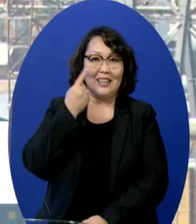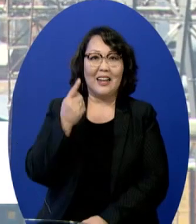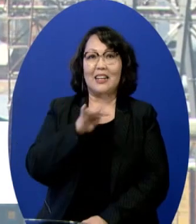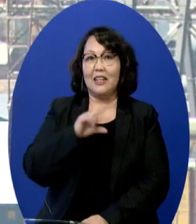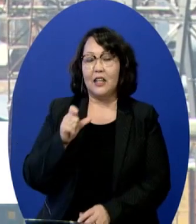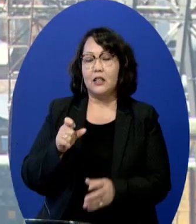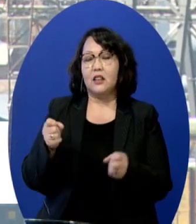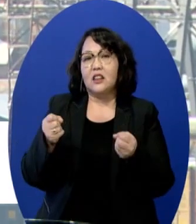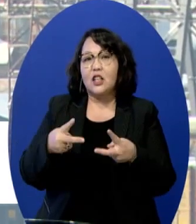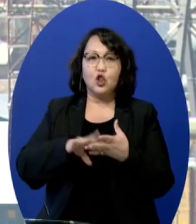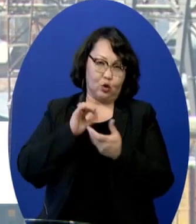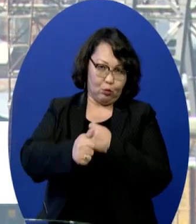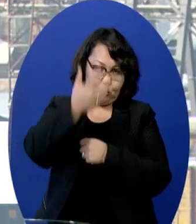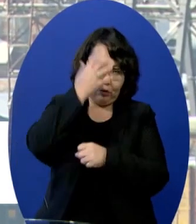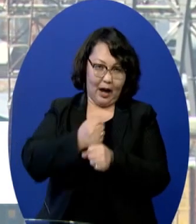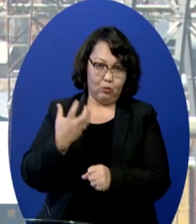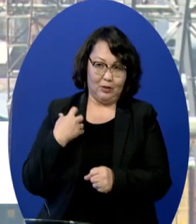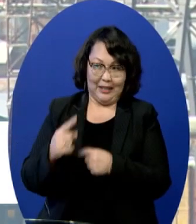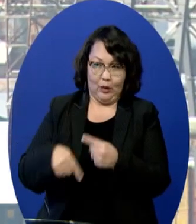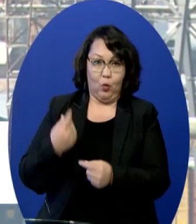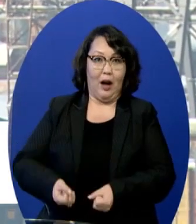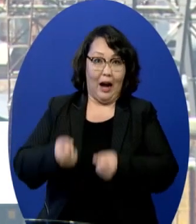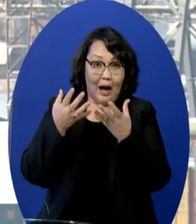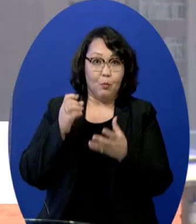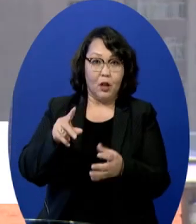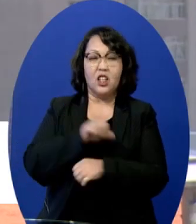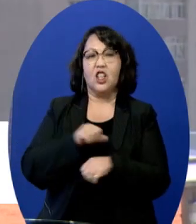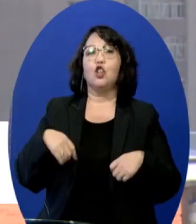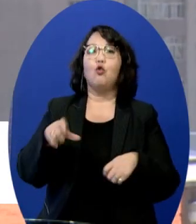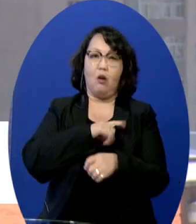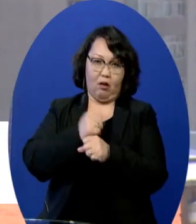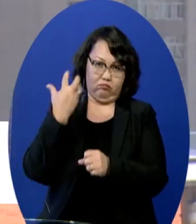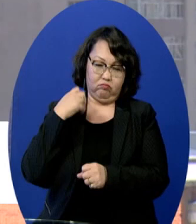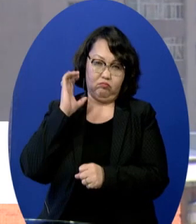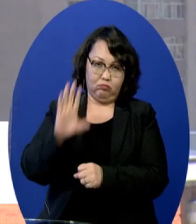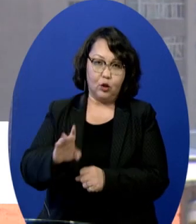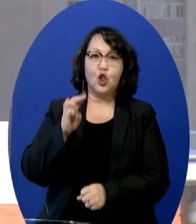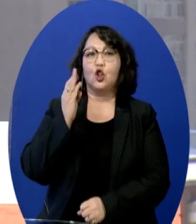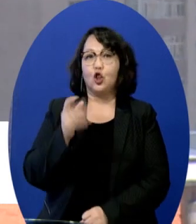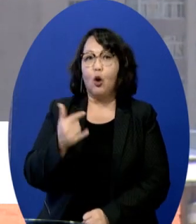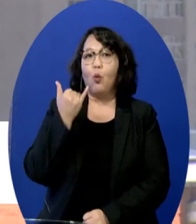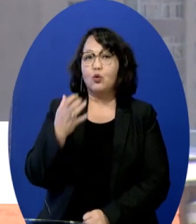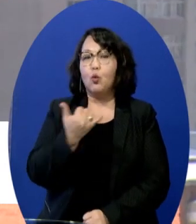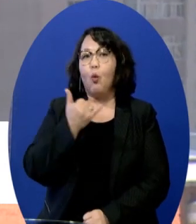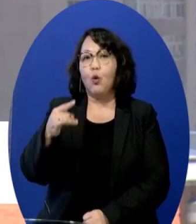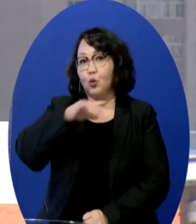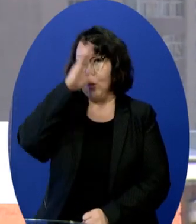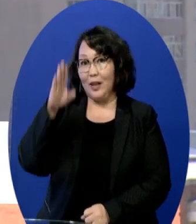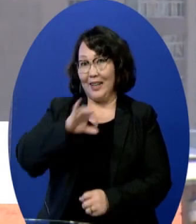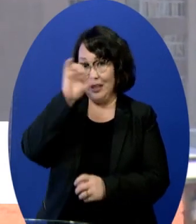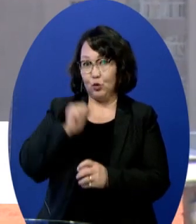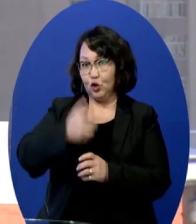хэмжээний төлбөрийг төр хариуцсан. Үүнээс сэтэрсэн тохиолдолд хэрэглэгч өөр хариуцах боллоо. Тог ус, хог, уур, дулааны төлбөрийг төр дах шийдвэр